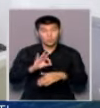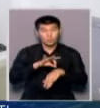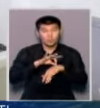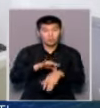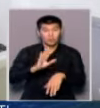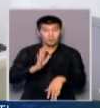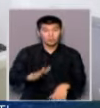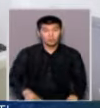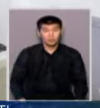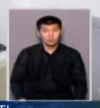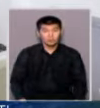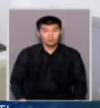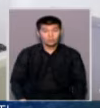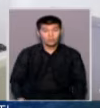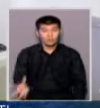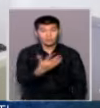өткізіледі.